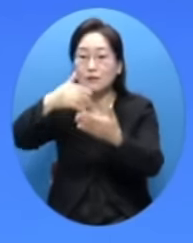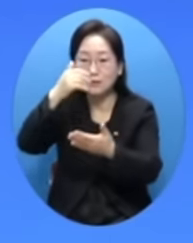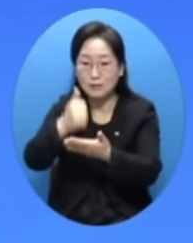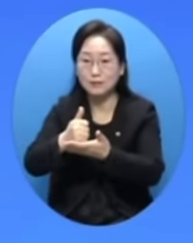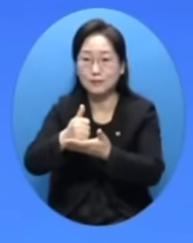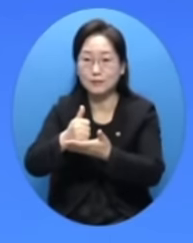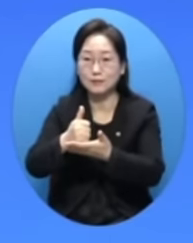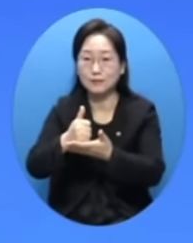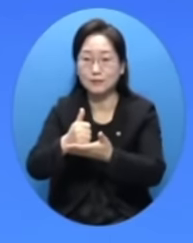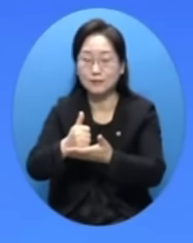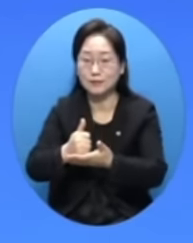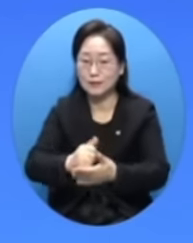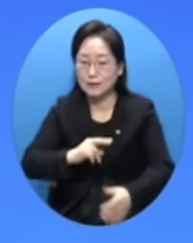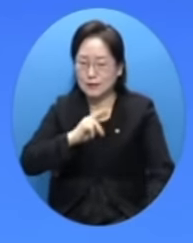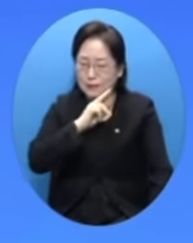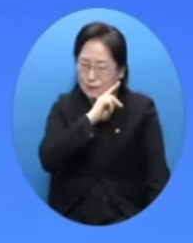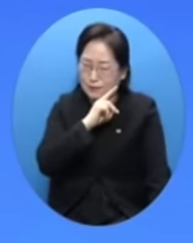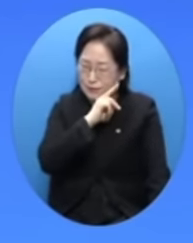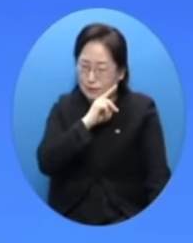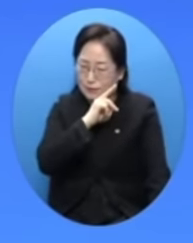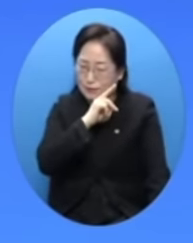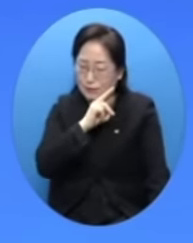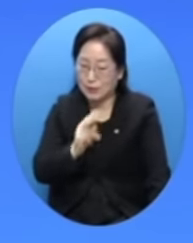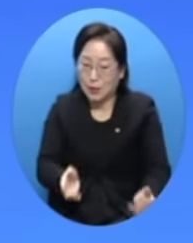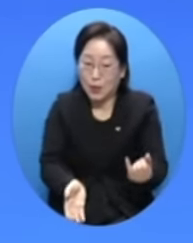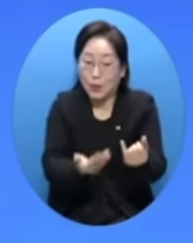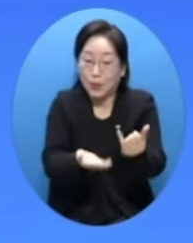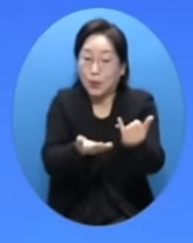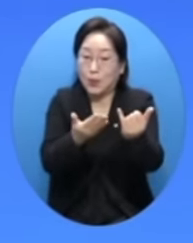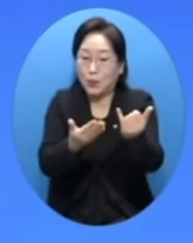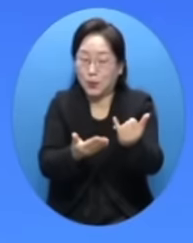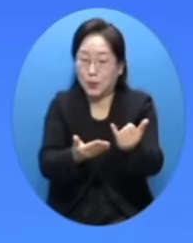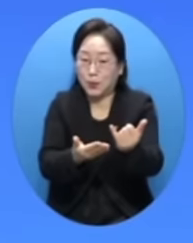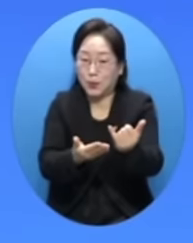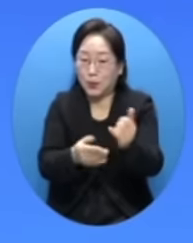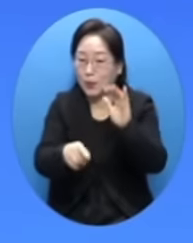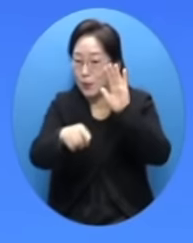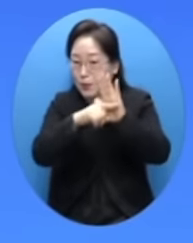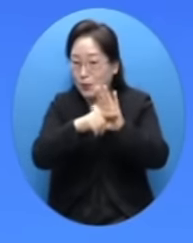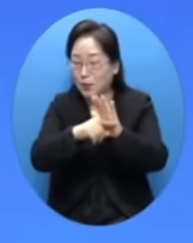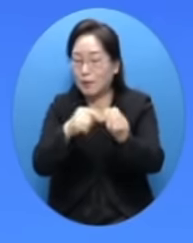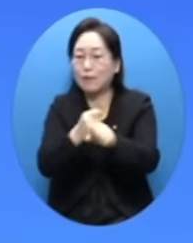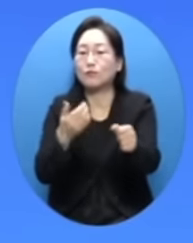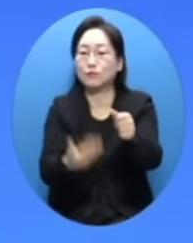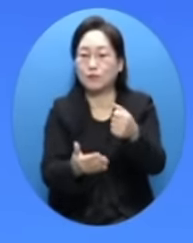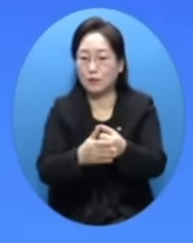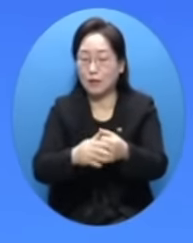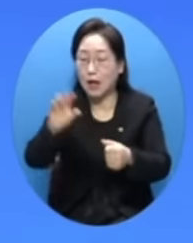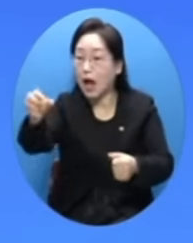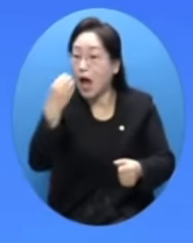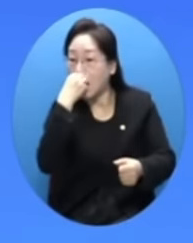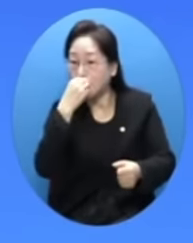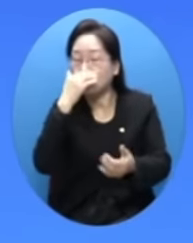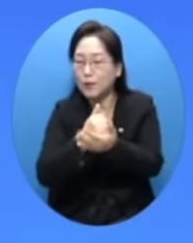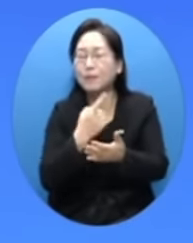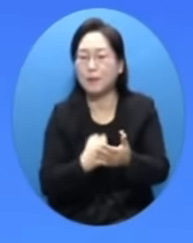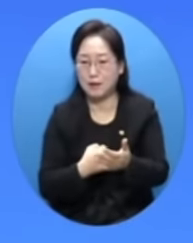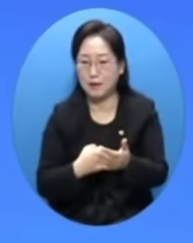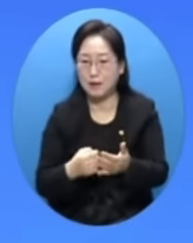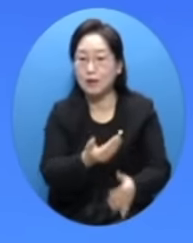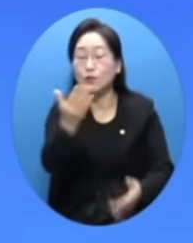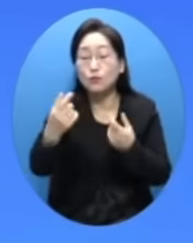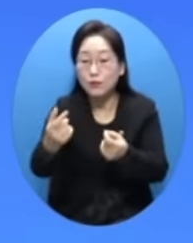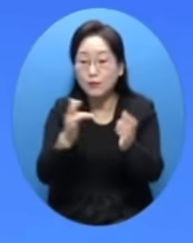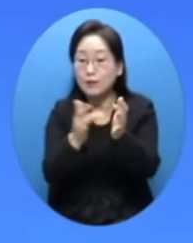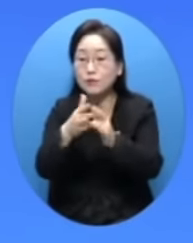하나님을 의심하게 만들고 부인하게 만들었기 때문에 선악과를 먹어서 죄가 들어오게 된 것입니다 여러분 예수 믿고 나서